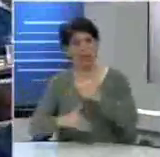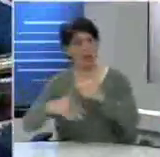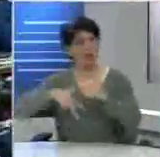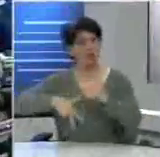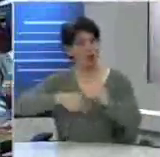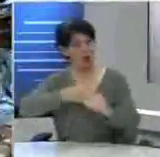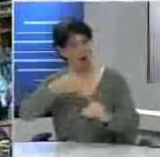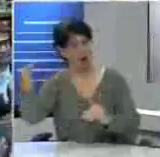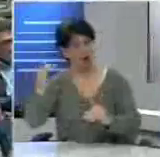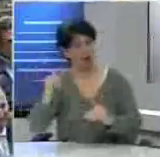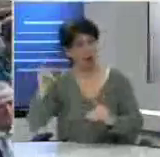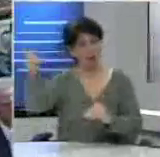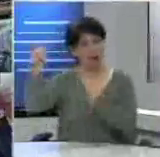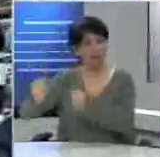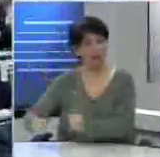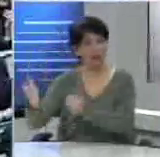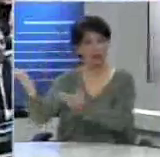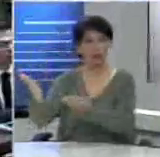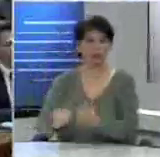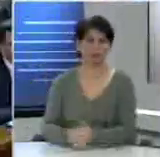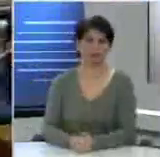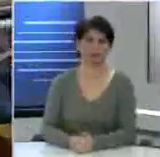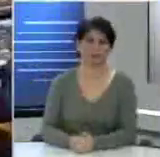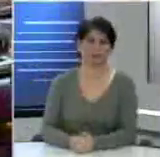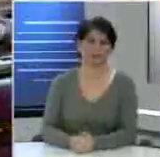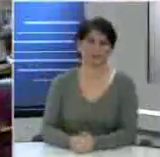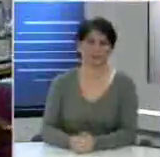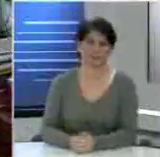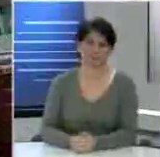Ο υφυπουργός, ο άριστος, είναι ακόμα στη θέση του.